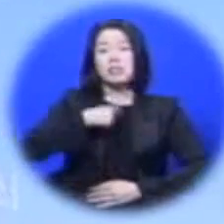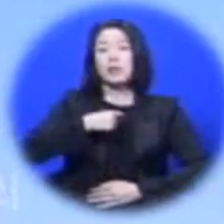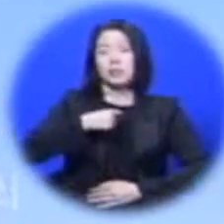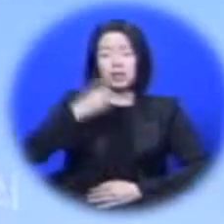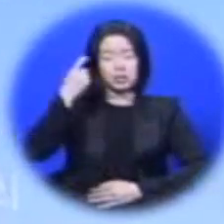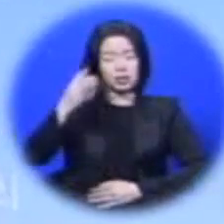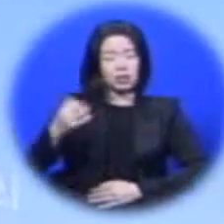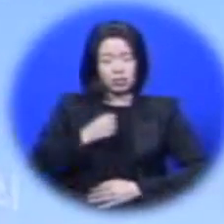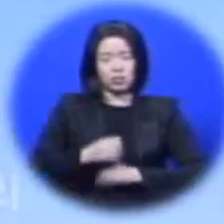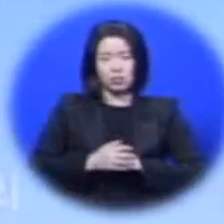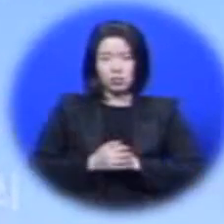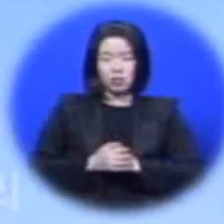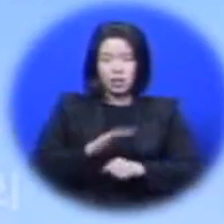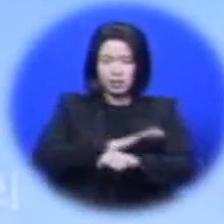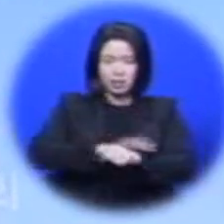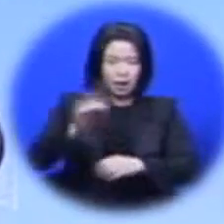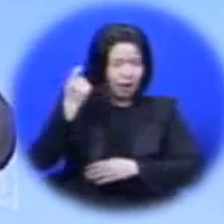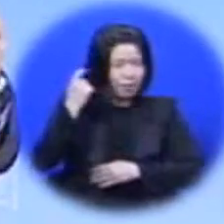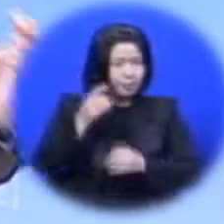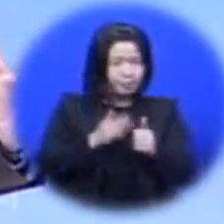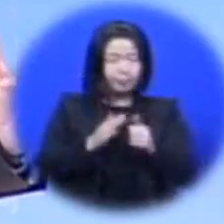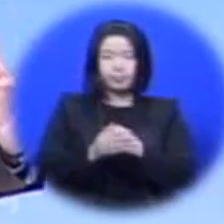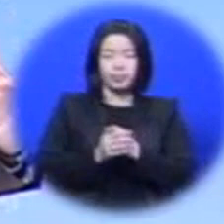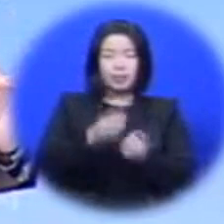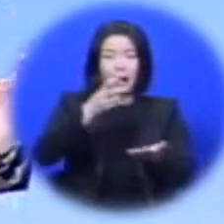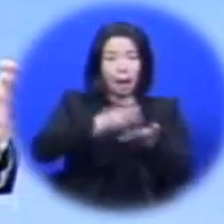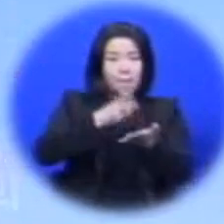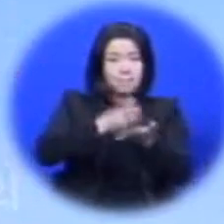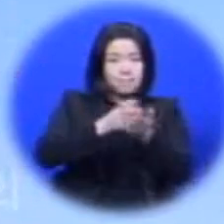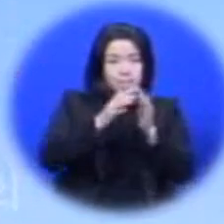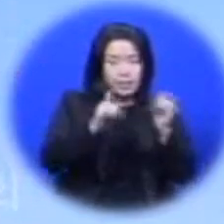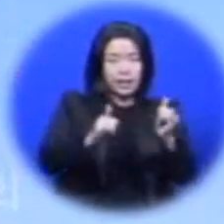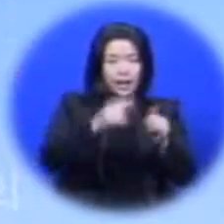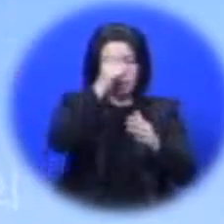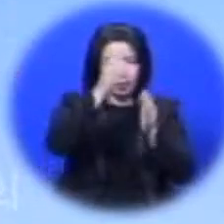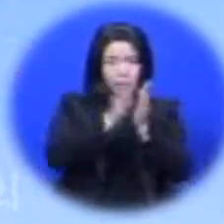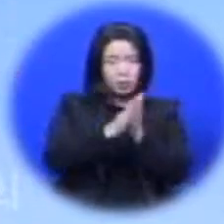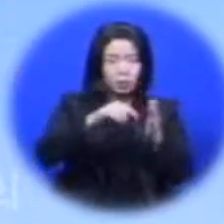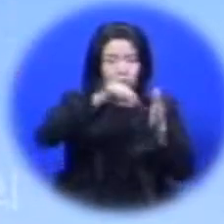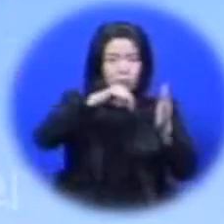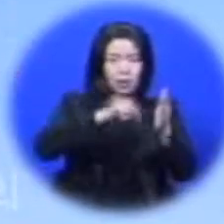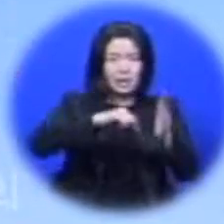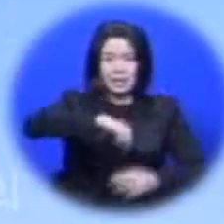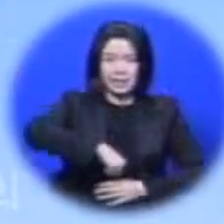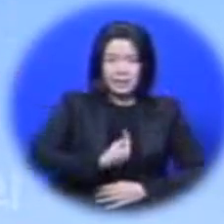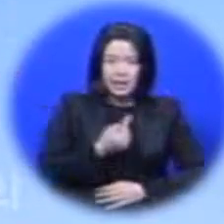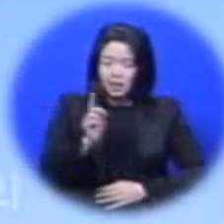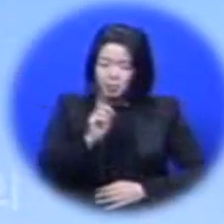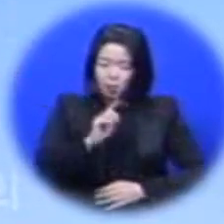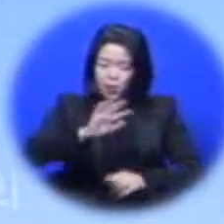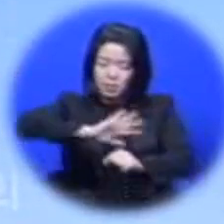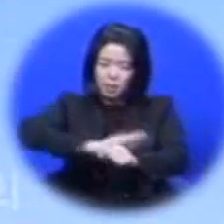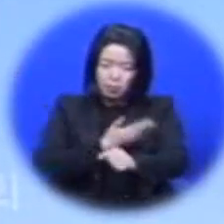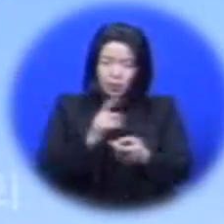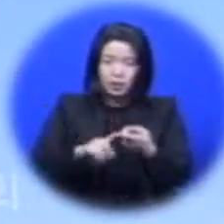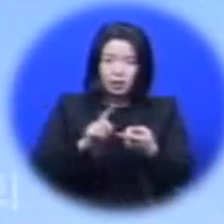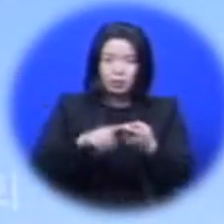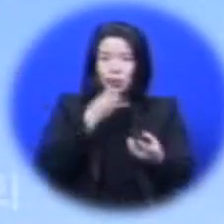잘 들으셔야 됩니다. 바리새인의 기도 속에는 자기가 뭘 잘못했다는 고백이 하나도 안